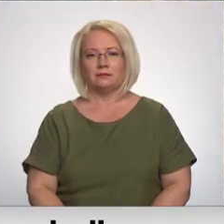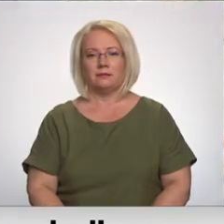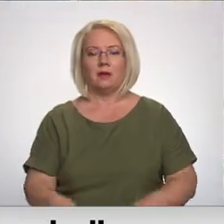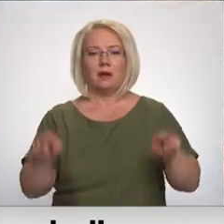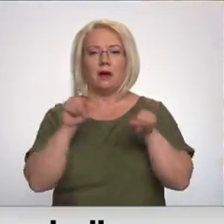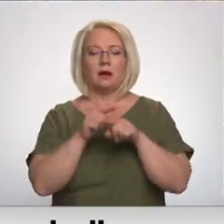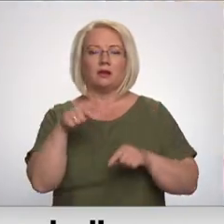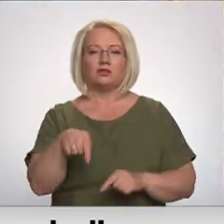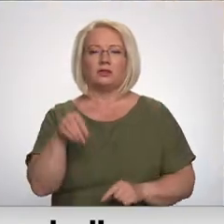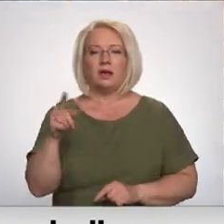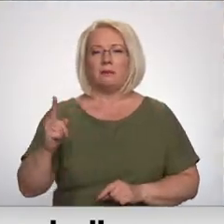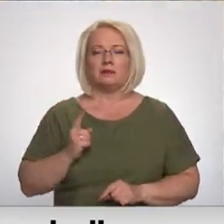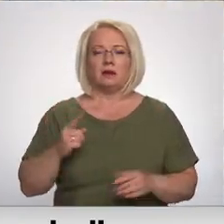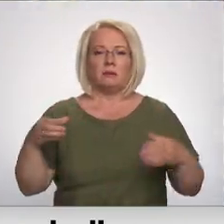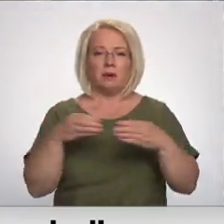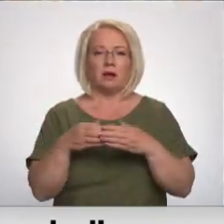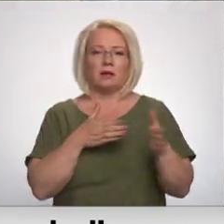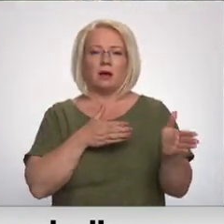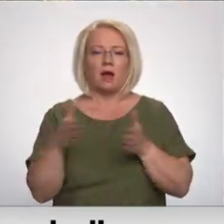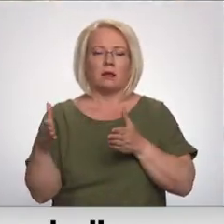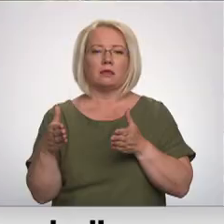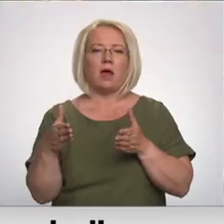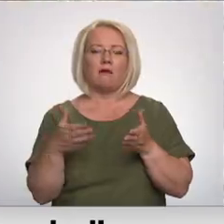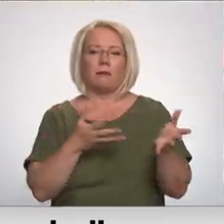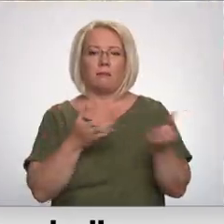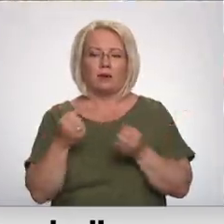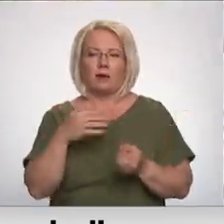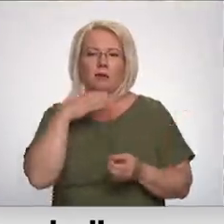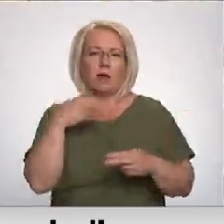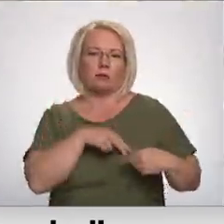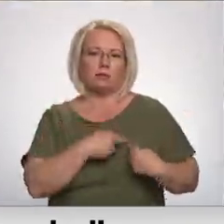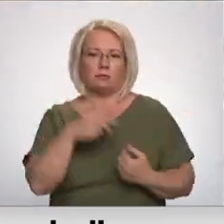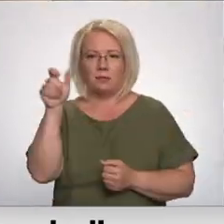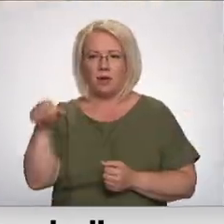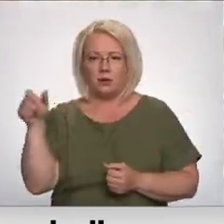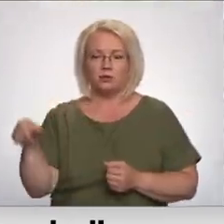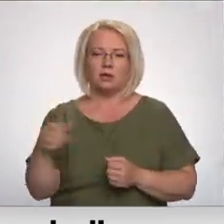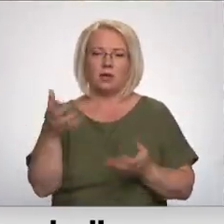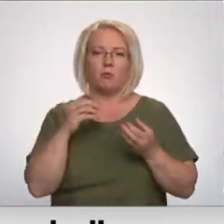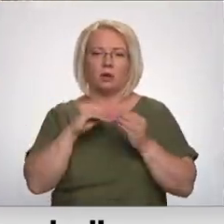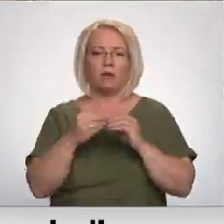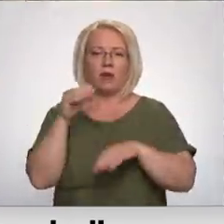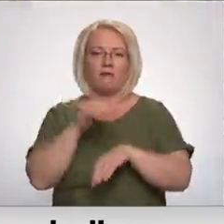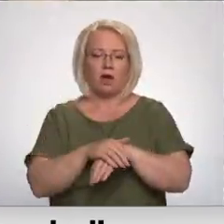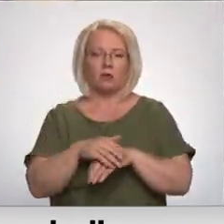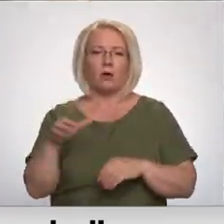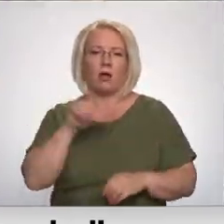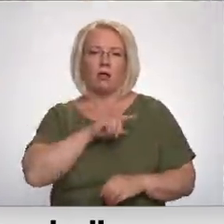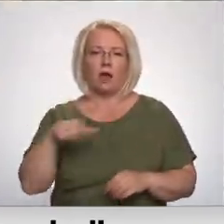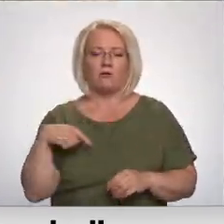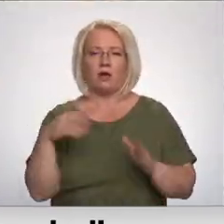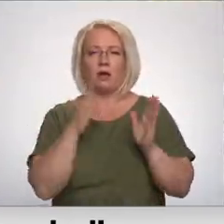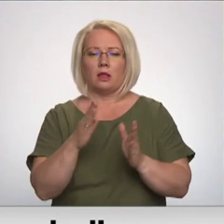Arī šī zemesardzes brigāde ir gatava uzņemt savās rindās vairāk biedru, ņemot vērā faktu, ka Latvija gatavojas valsts